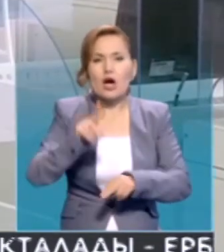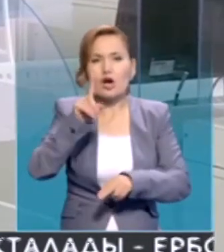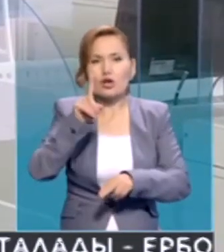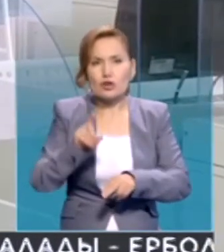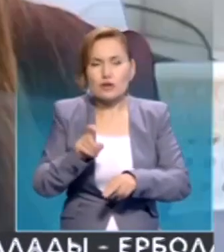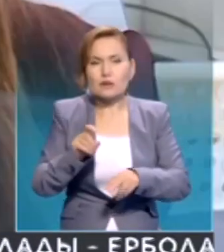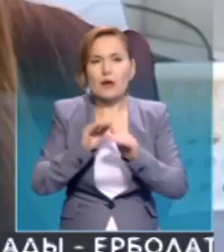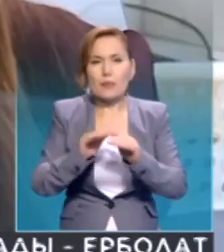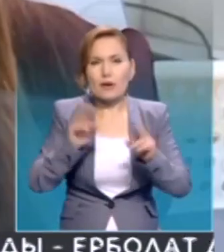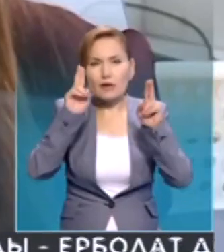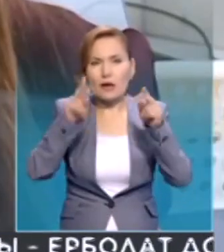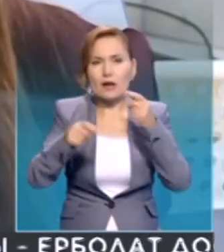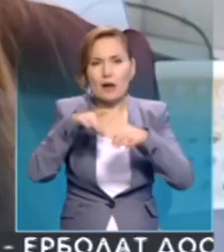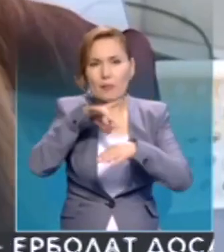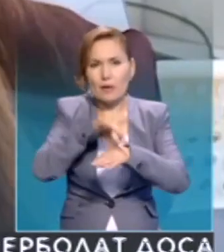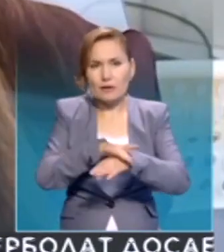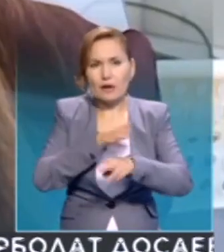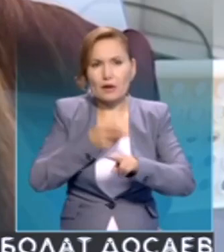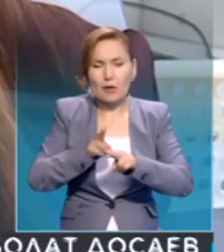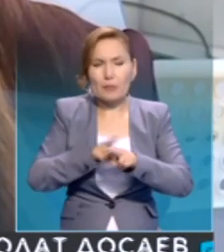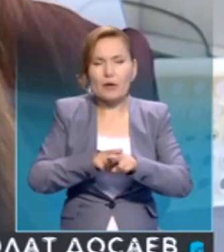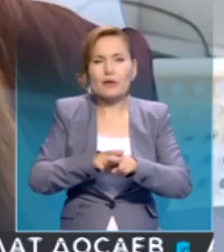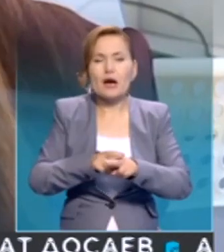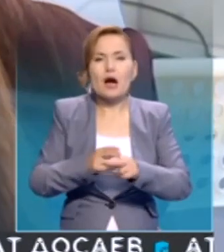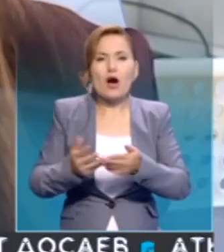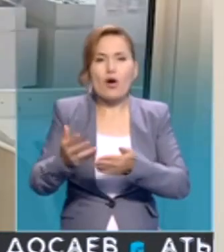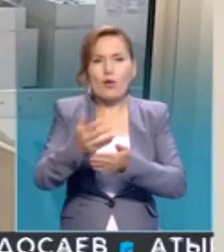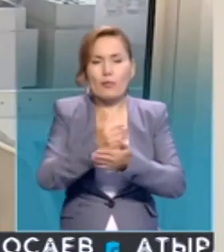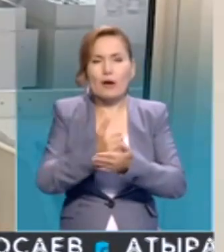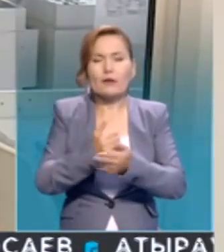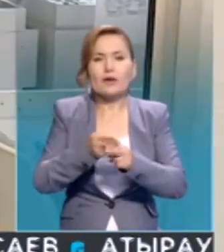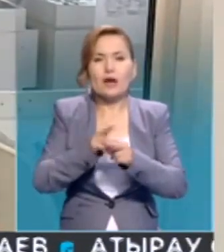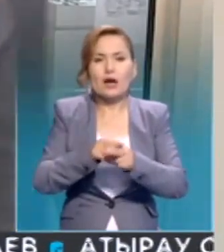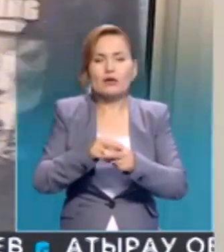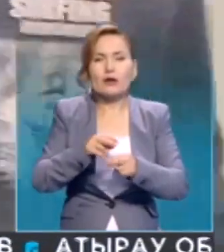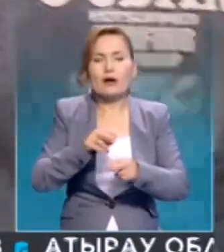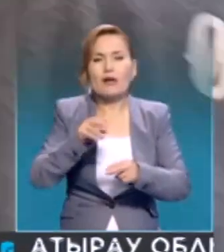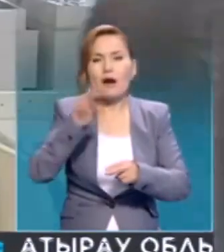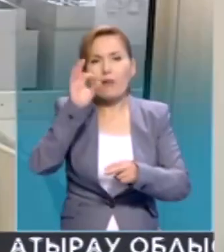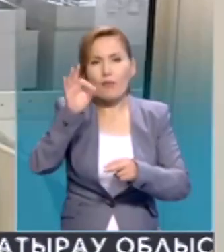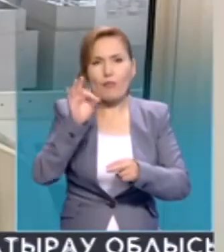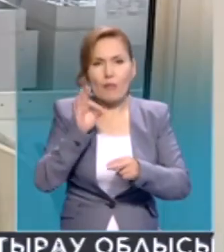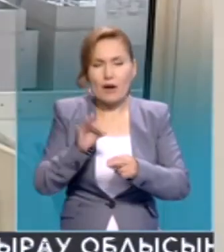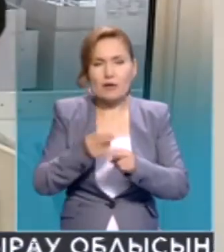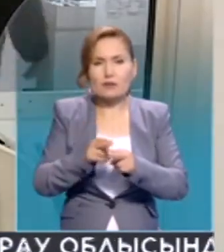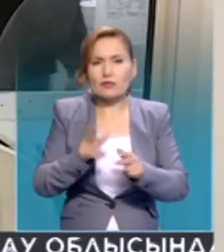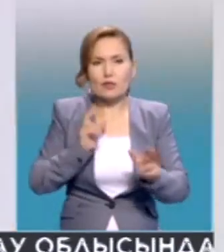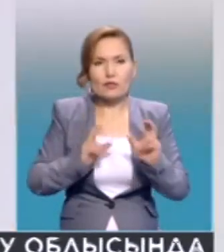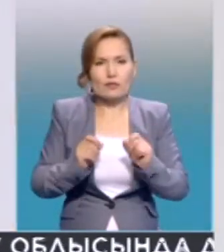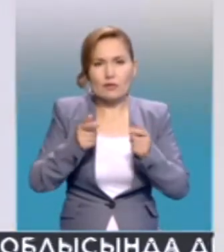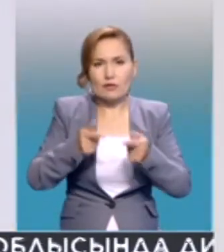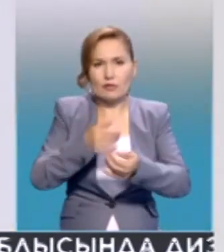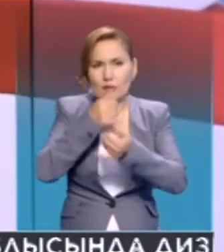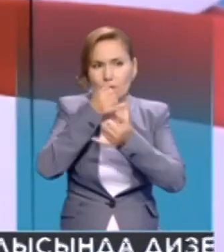астам талапкердің ереже бұзғаны анықталған жағдайда жинаған ұпайлары жойылып, олар грант конкурсына қатыспайды.